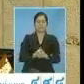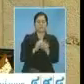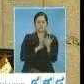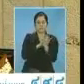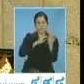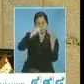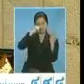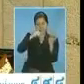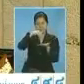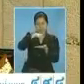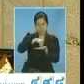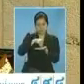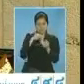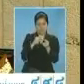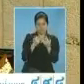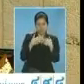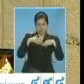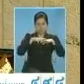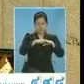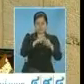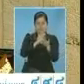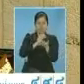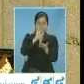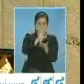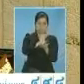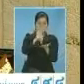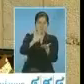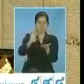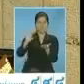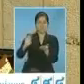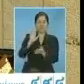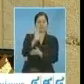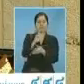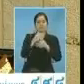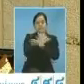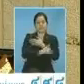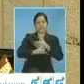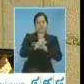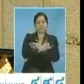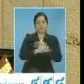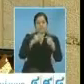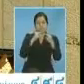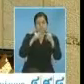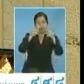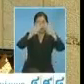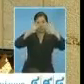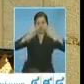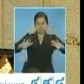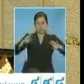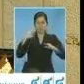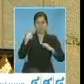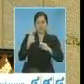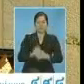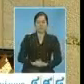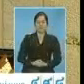เป็นศูนย์กลางในการเชื่อมโยงศูนย์การลงทุนสู่ภูมิภาคอาเซียนเนื่องจากประเทศไทยเป็นจุดศูนย์กลางที่เชื่อมต่อกับประเ